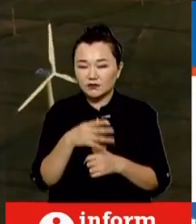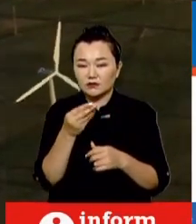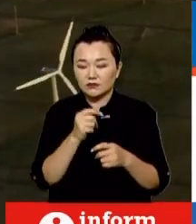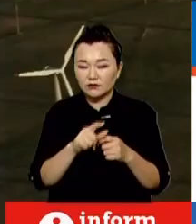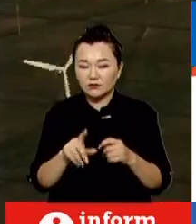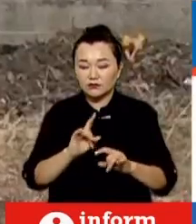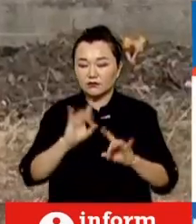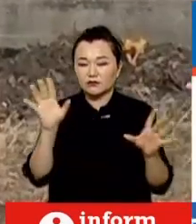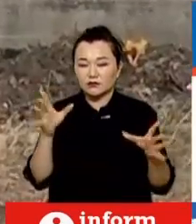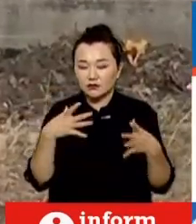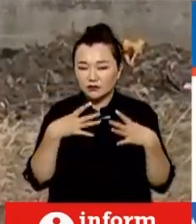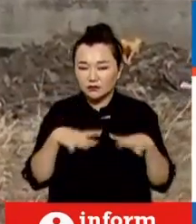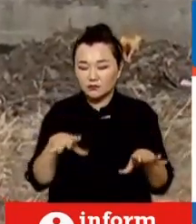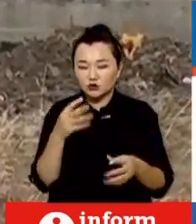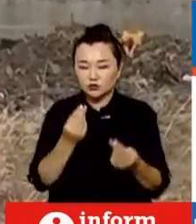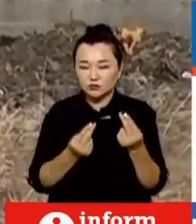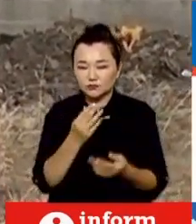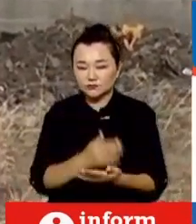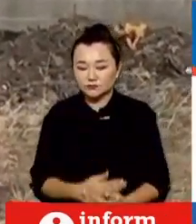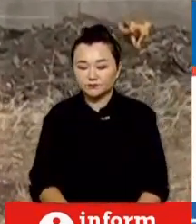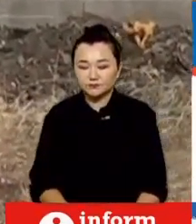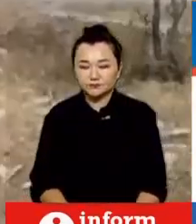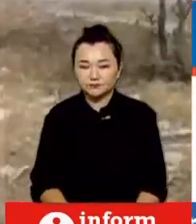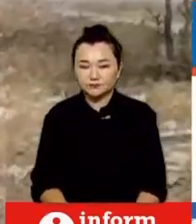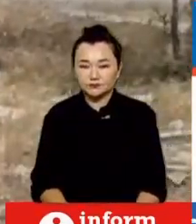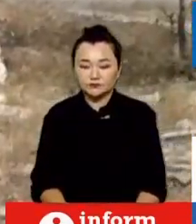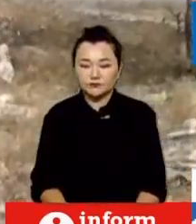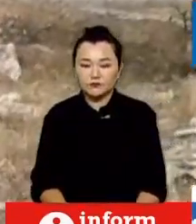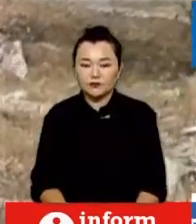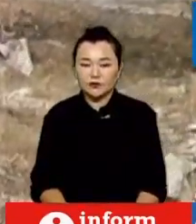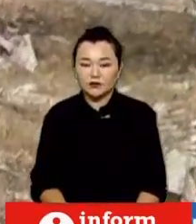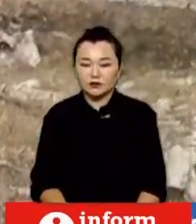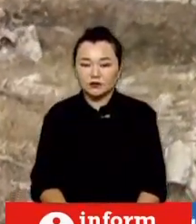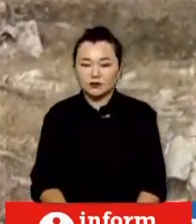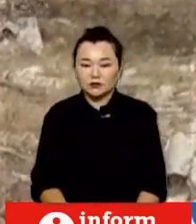қаржыны ұшырып кетпесе болды деп әзілдейді. Нұрайын Рахай, Дәулетбай Нұрмахан, Информбюро, Жамбыл облысы.